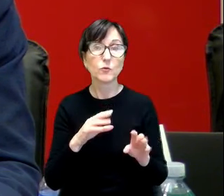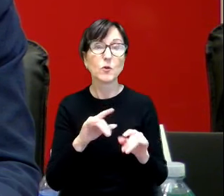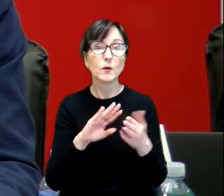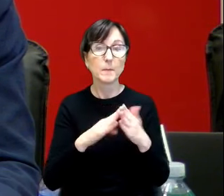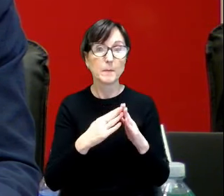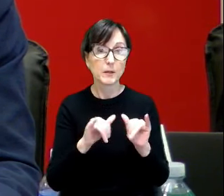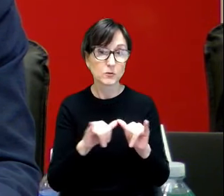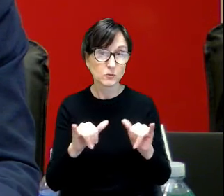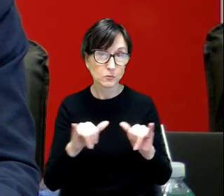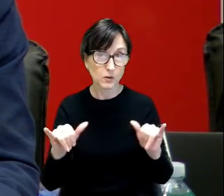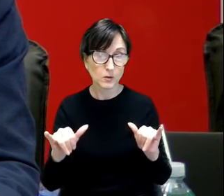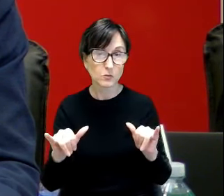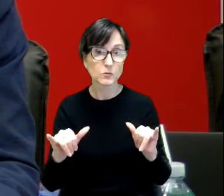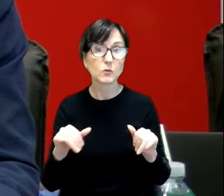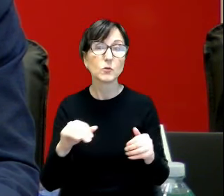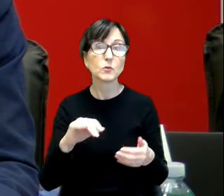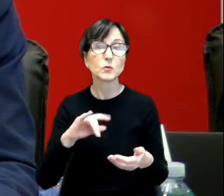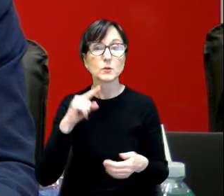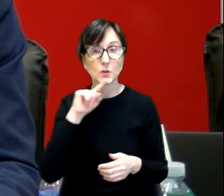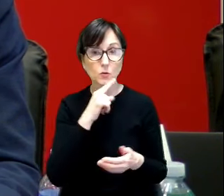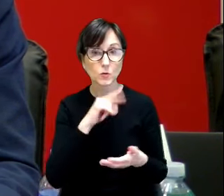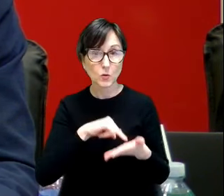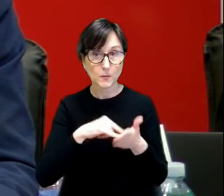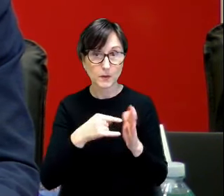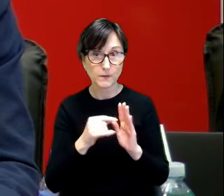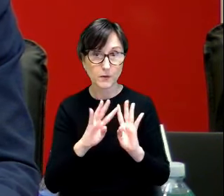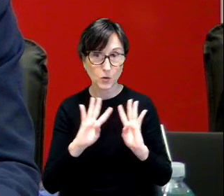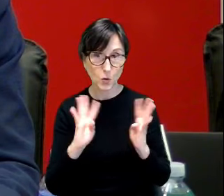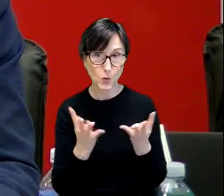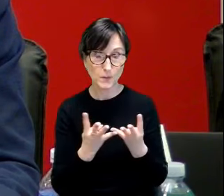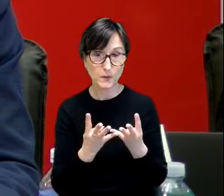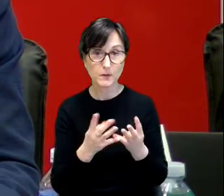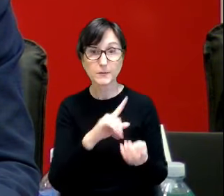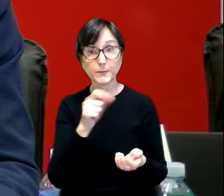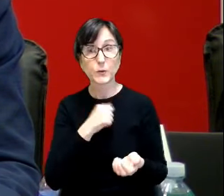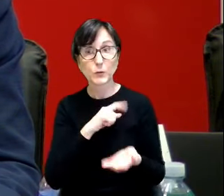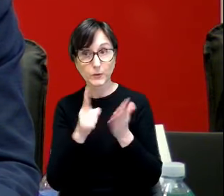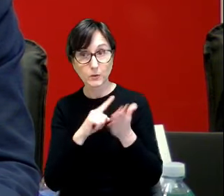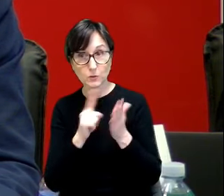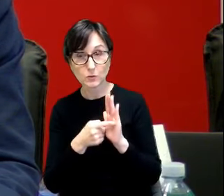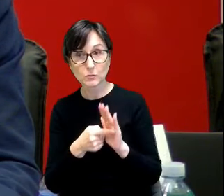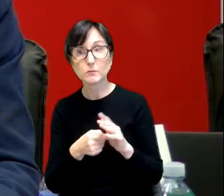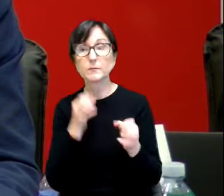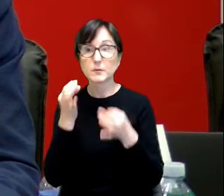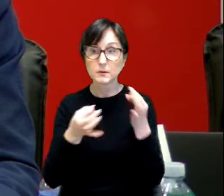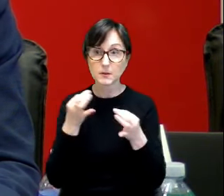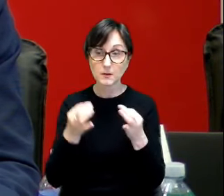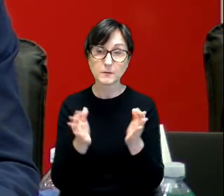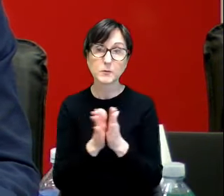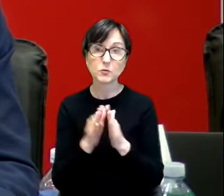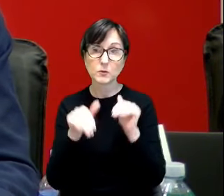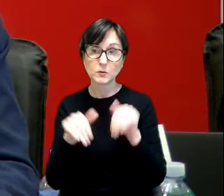strateginio planavimo komitete ar būtų klausimų pasisakymų kviečiu balsuoti